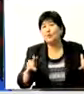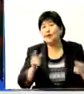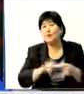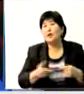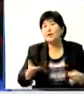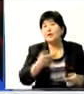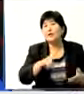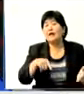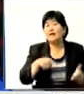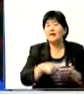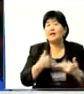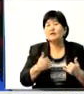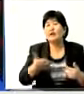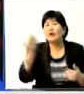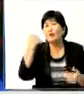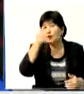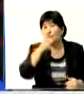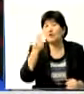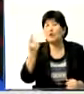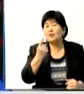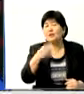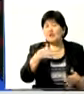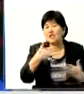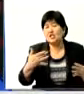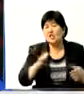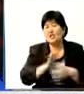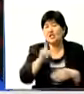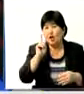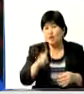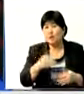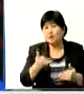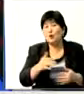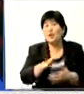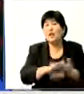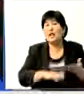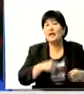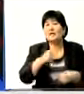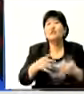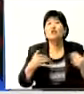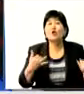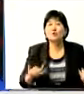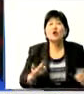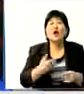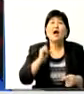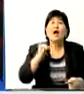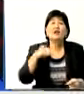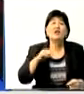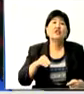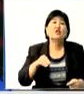осы қаланың білім ордаларымен өткен жылдан бері бірнеше шаралар өткізіп келеміз. Соның жалғасы ретінде мына бүгінгі осы IT